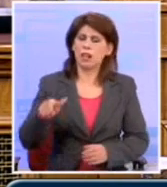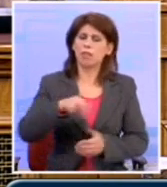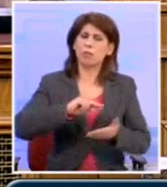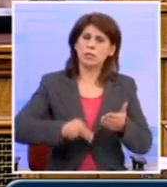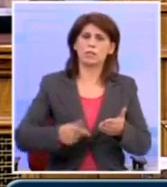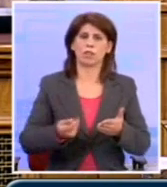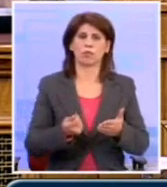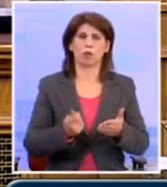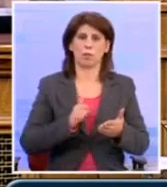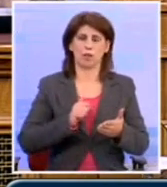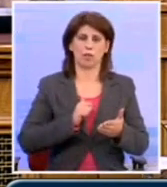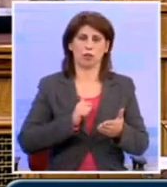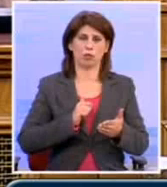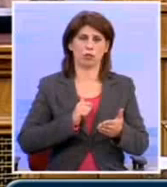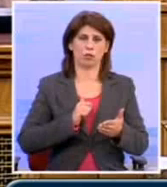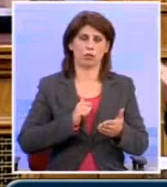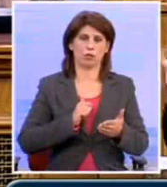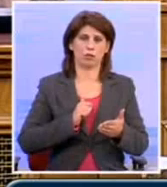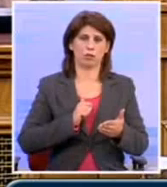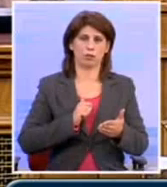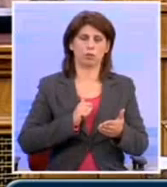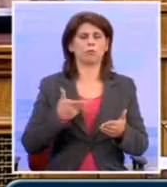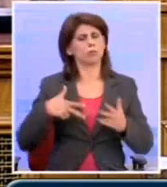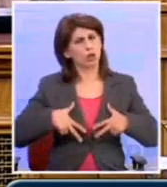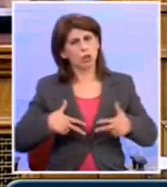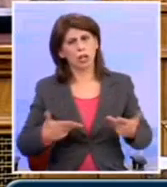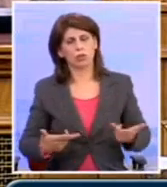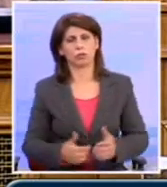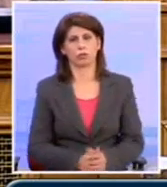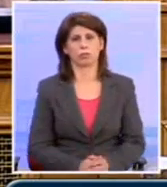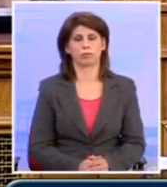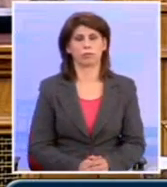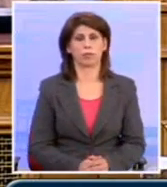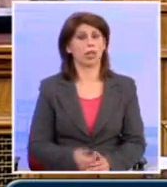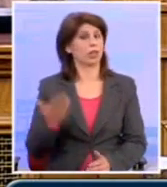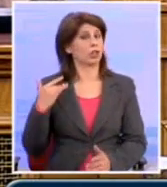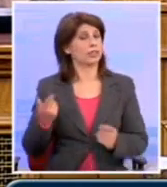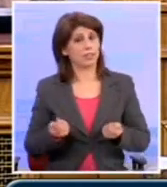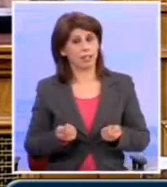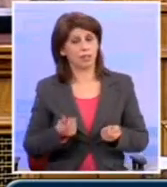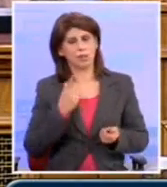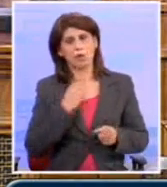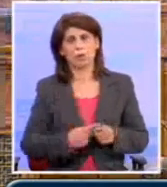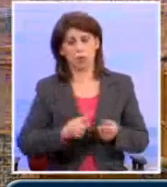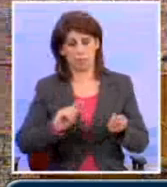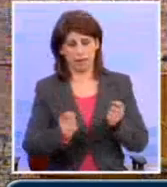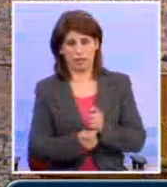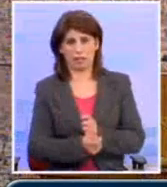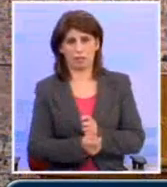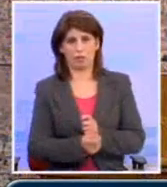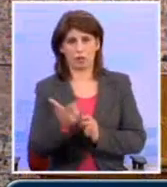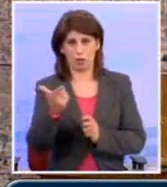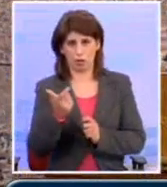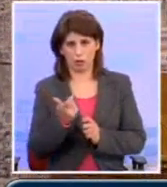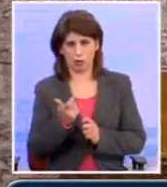κάνει με ιδιώτες. Είτε και ή με κράτος. Τότε τι κάνανε, είναι πολύ απλό, μετατρέψαν το